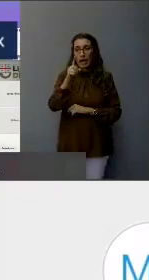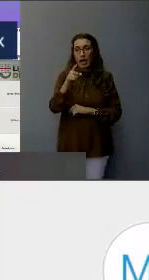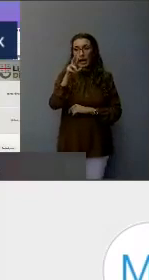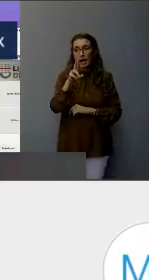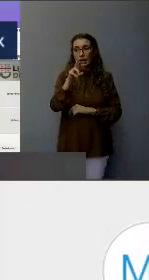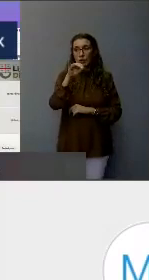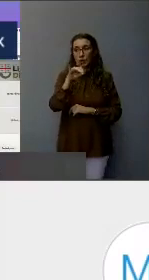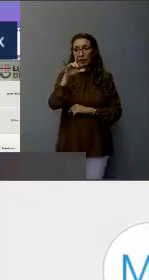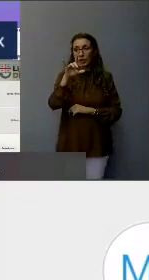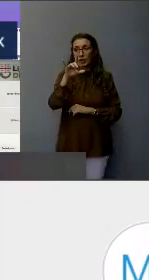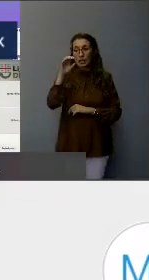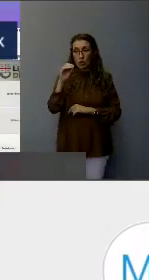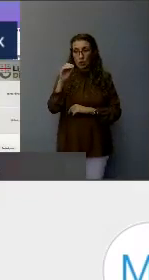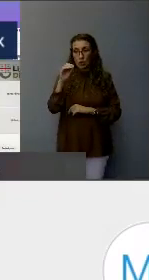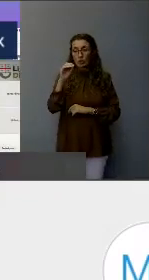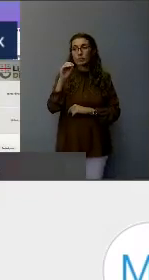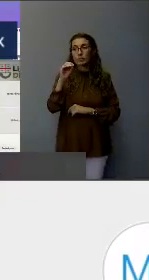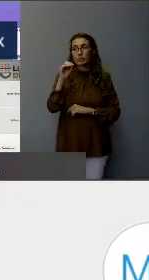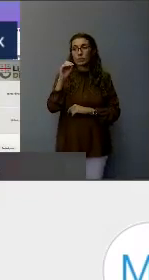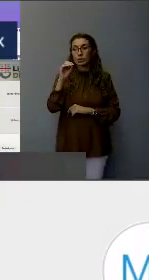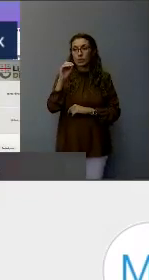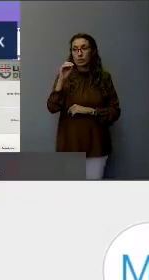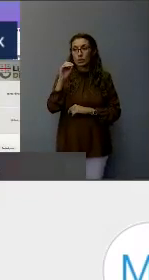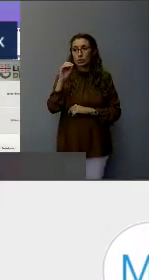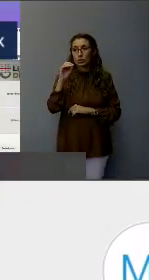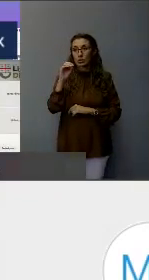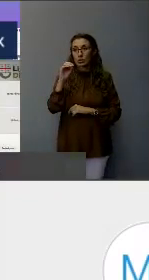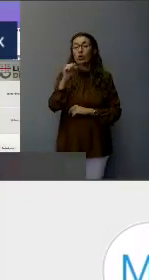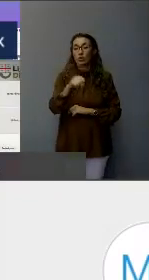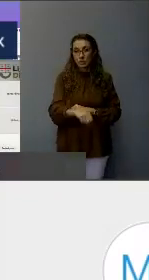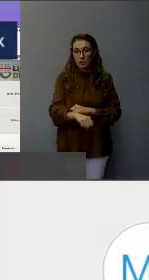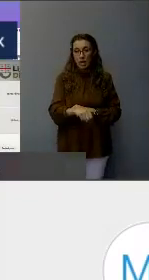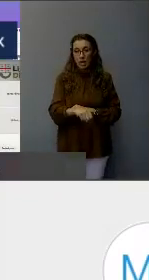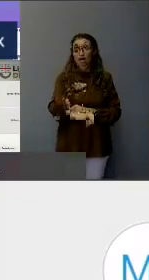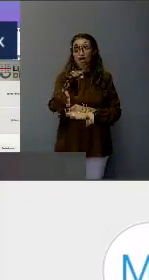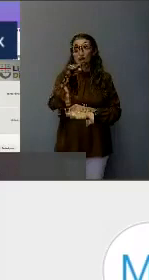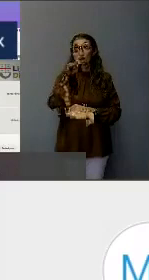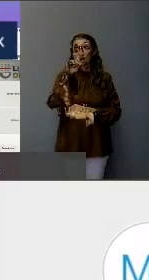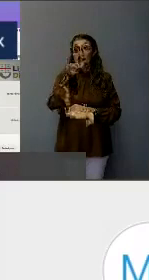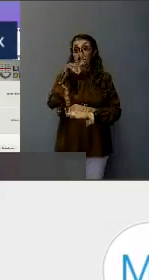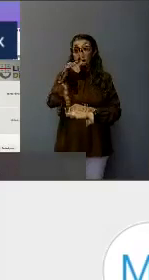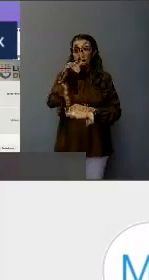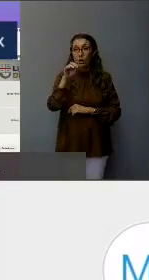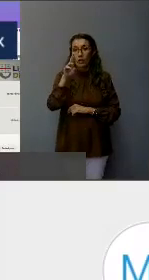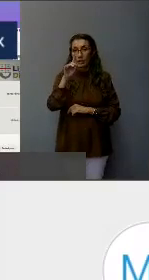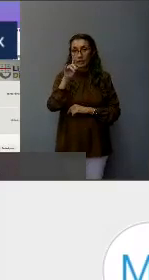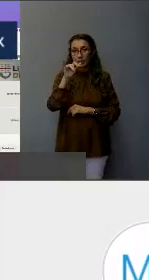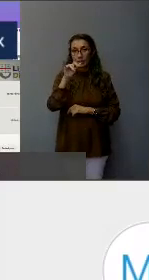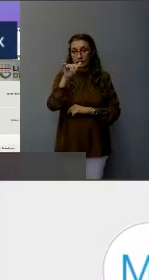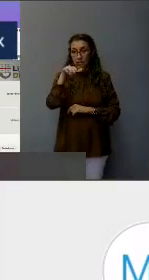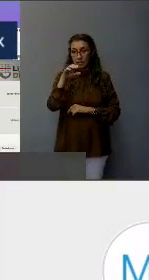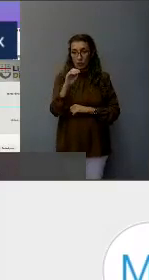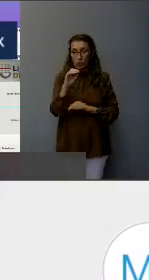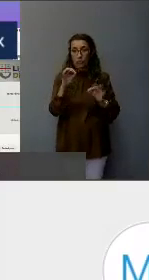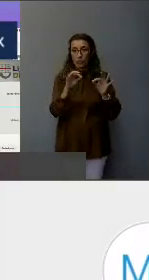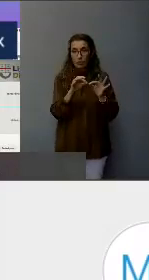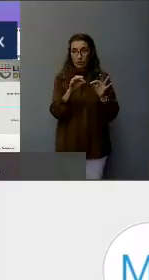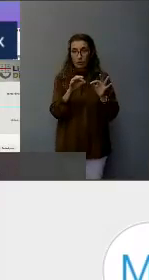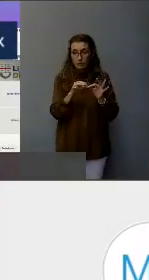consigliere grillo contrario si ieri mordino favorevole